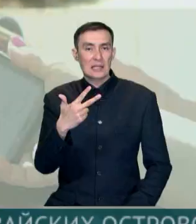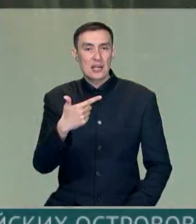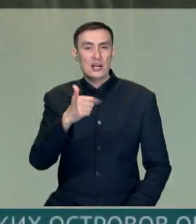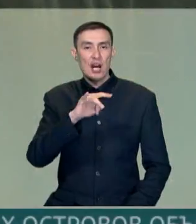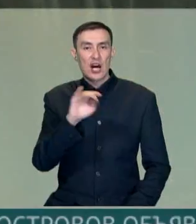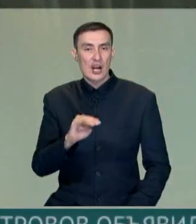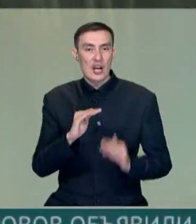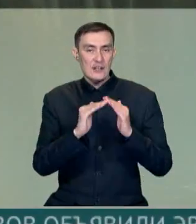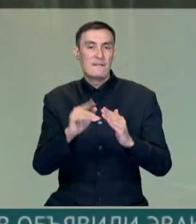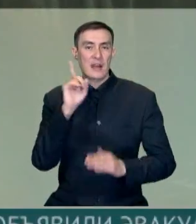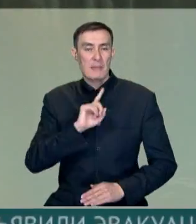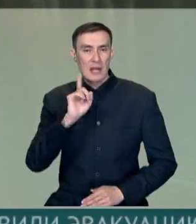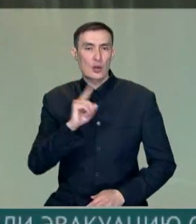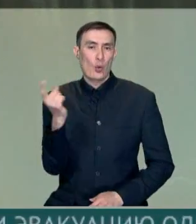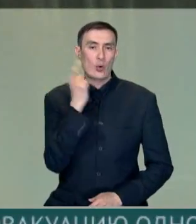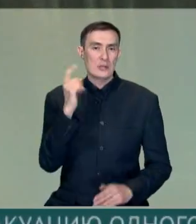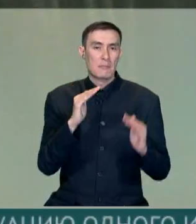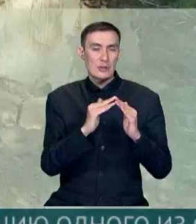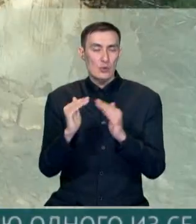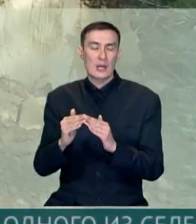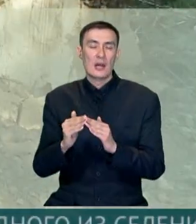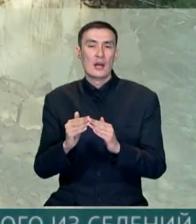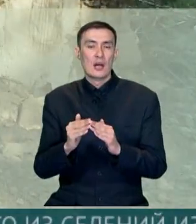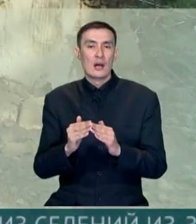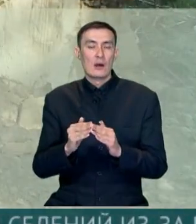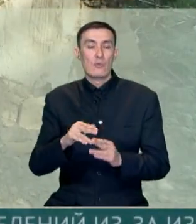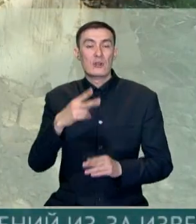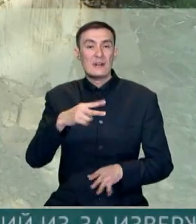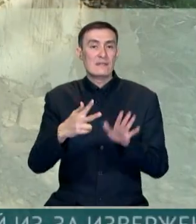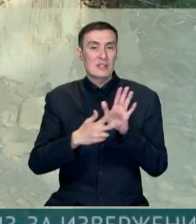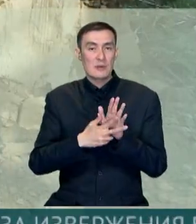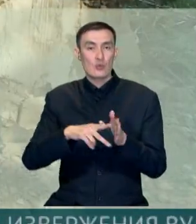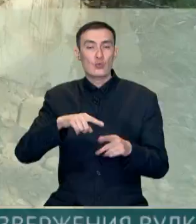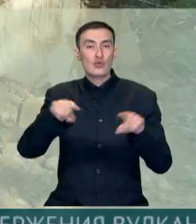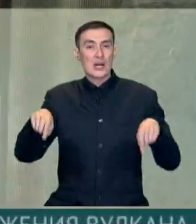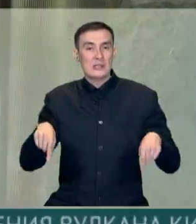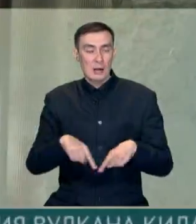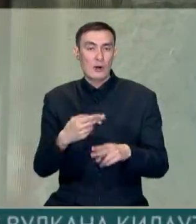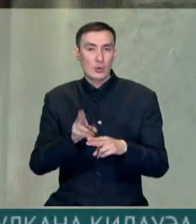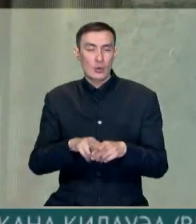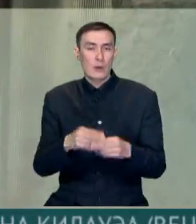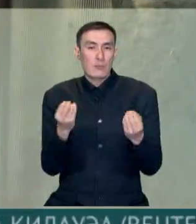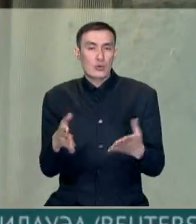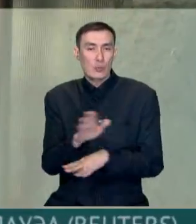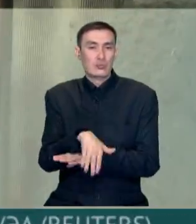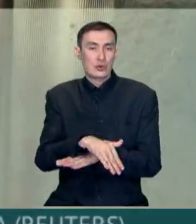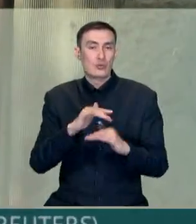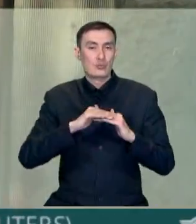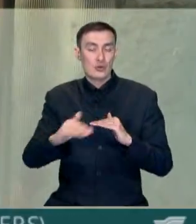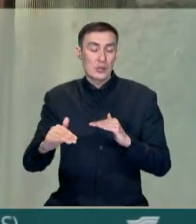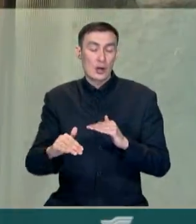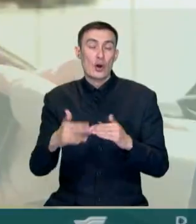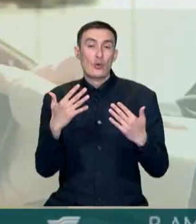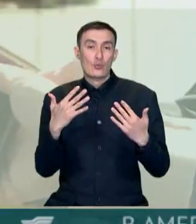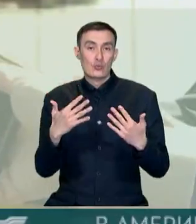гаража, временки, хозпостройки, их 33. По 28 участкам, которые чисто голые участки, уже по